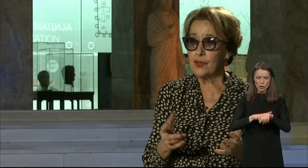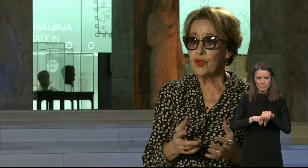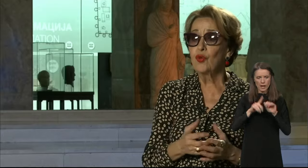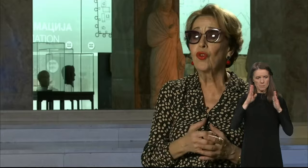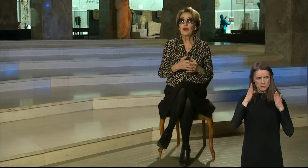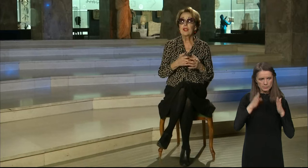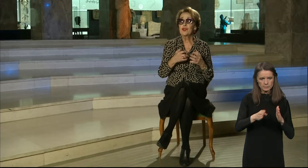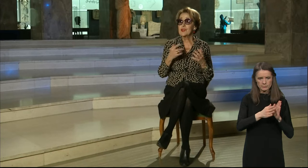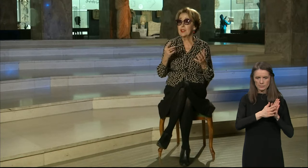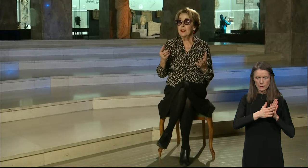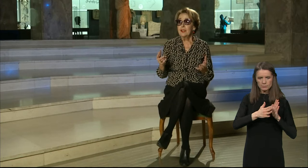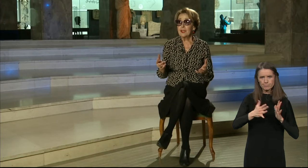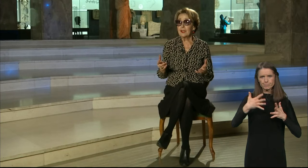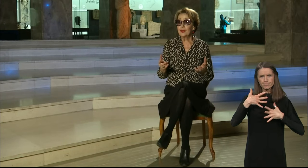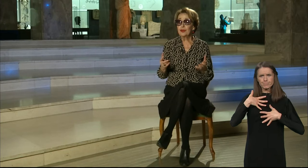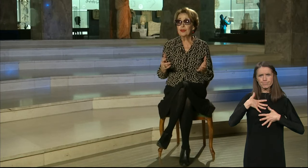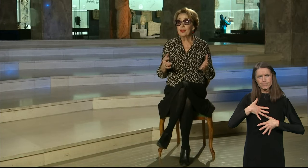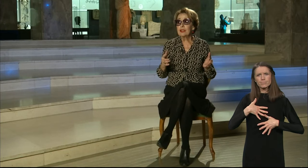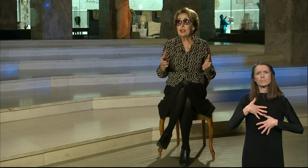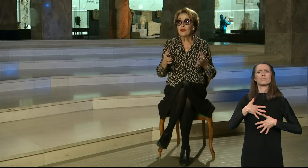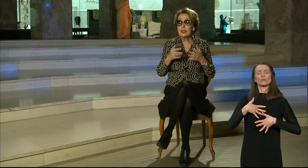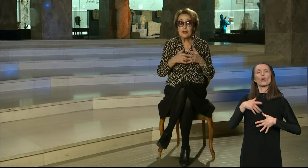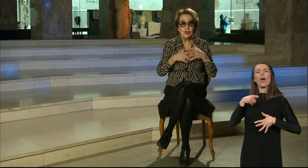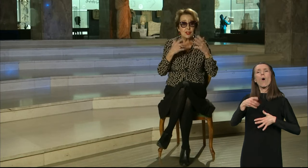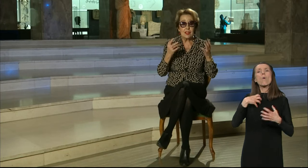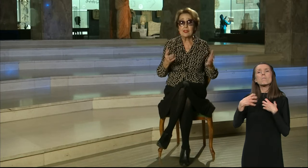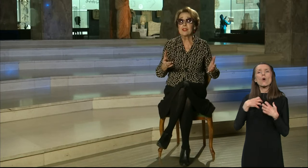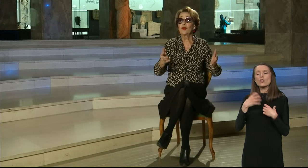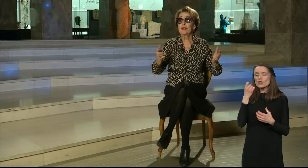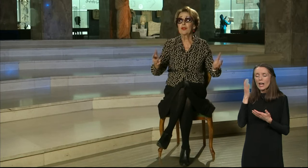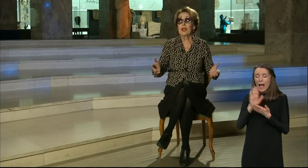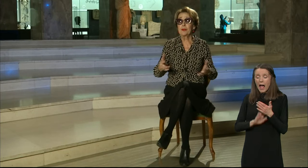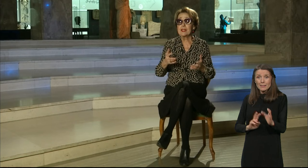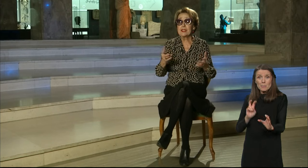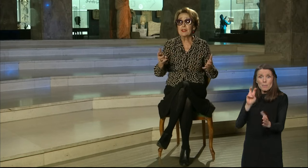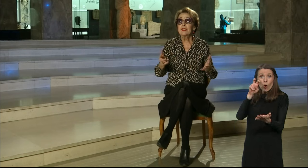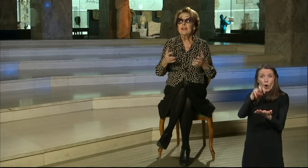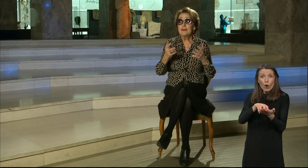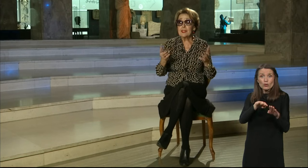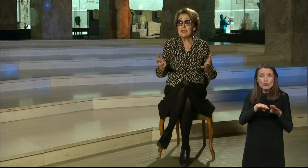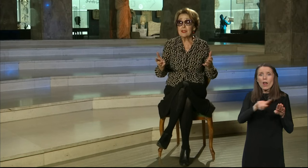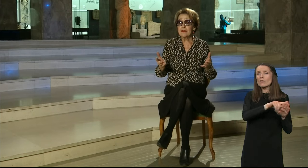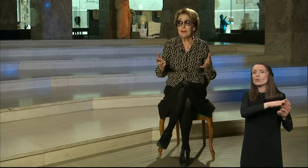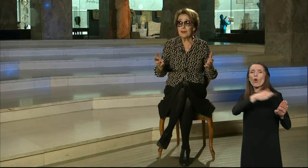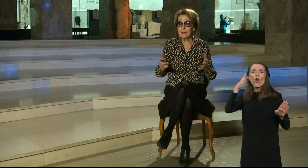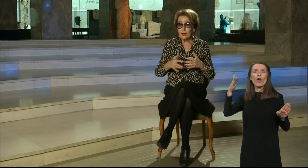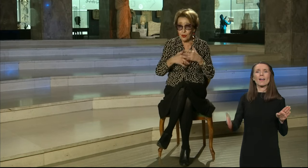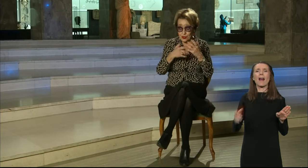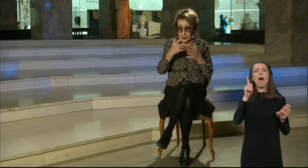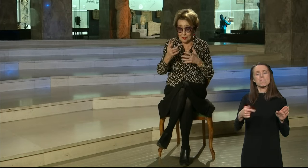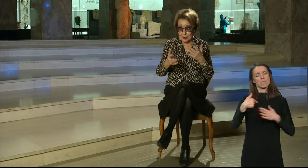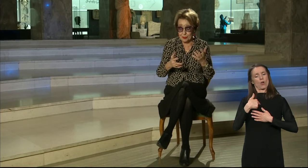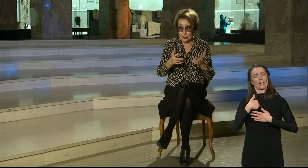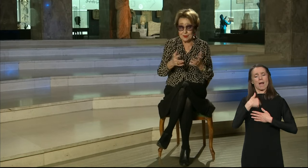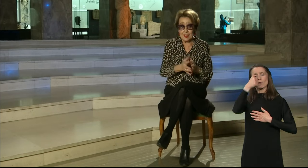se osvoji uloga i to se radi u kontinuitetu kad iziđete na scenu pa do kraja predstave. Vi ste to